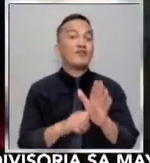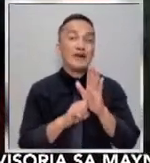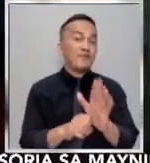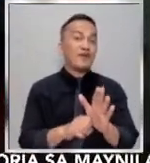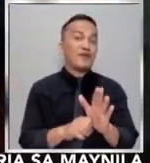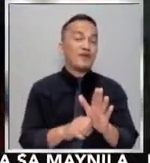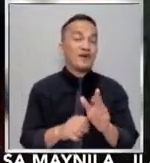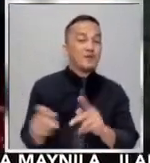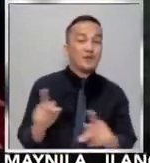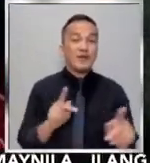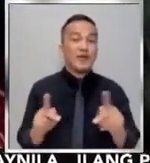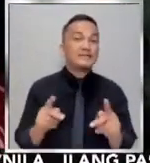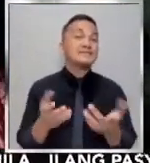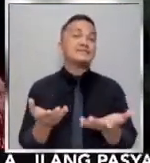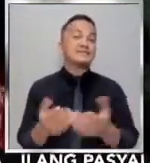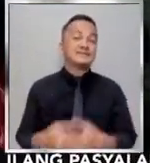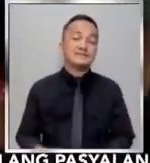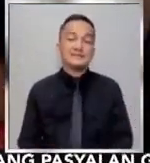Performance?